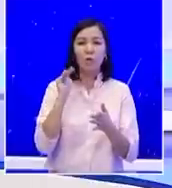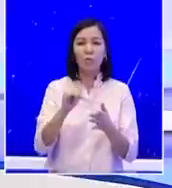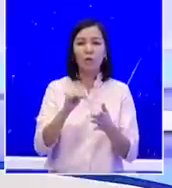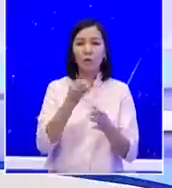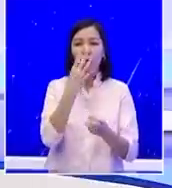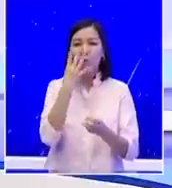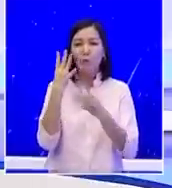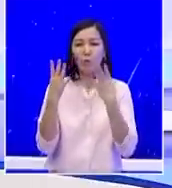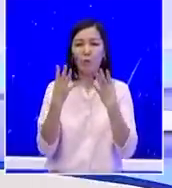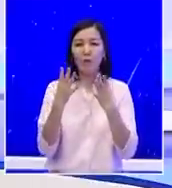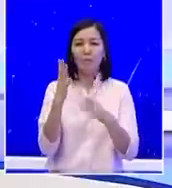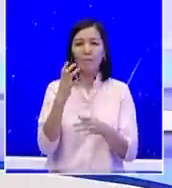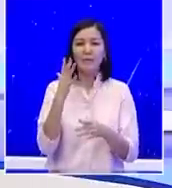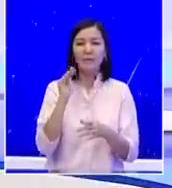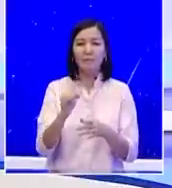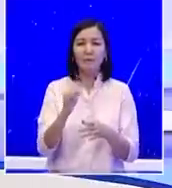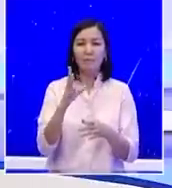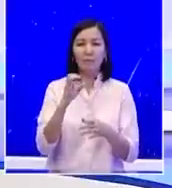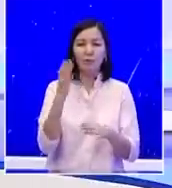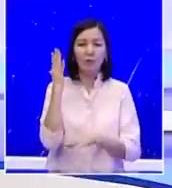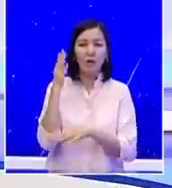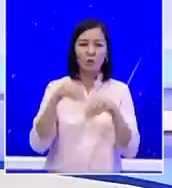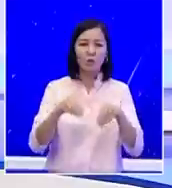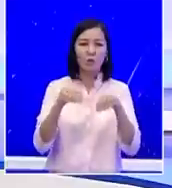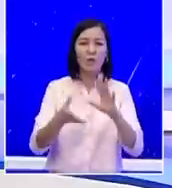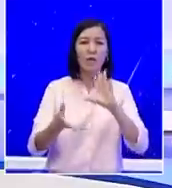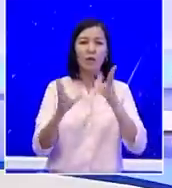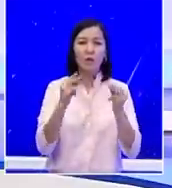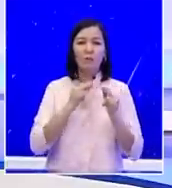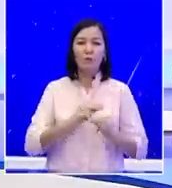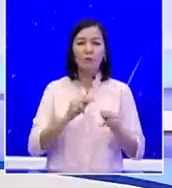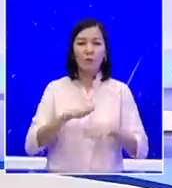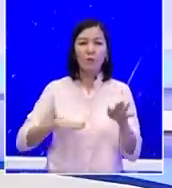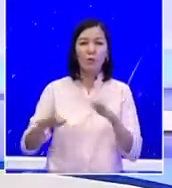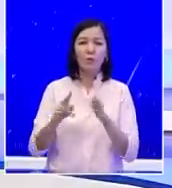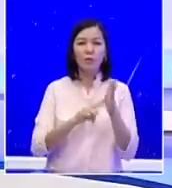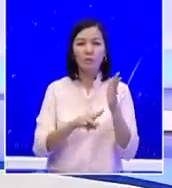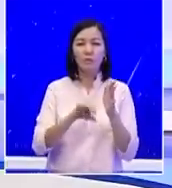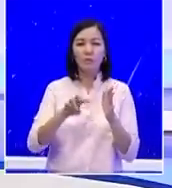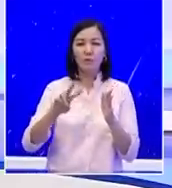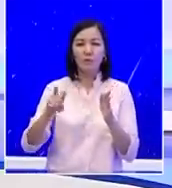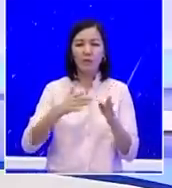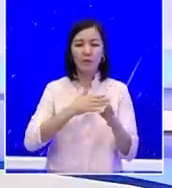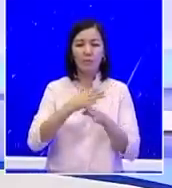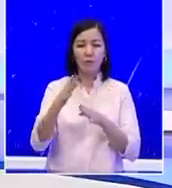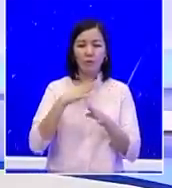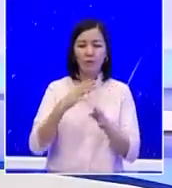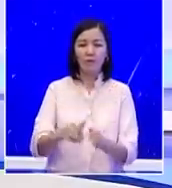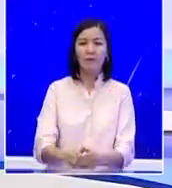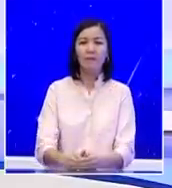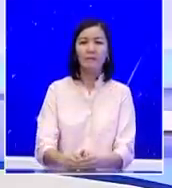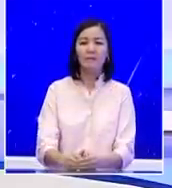гүл көшеті мен 5500 түп ағаш отырғызылады. Жалпы бұл жұмыстарға өңір қазынасынан 70 миллион теңге бөлініп